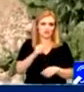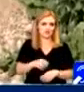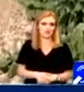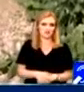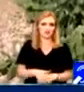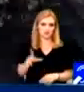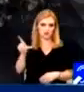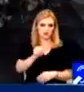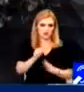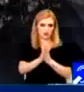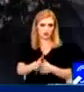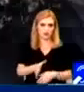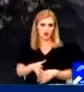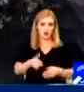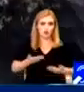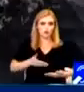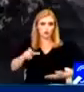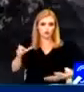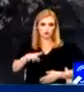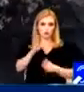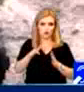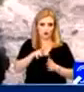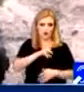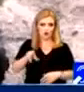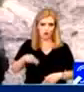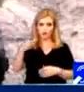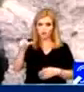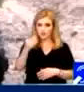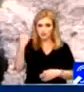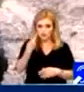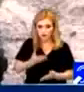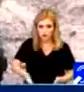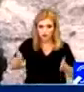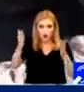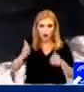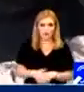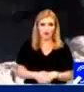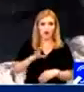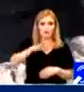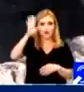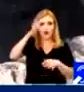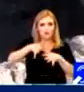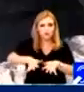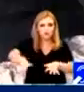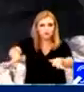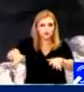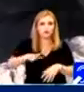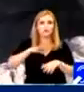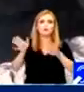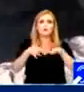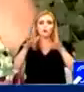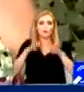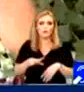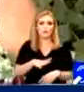Locuitorii străzii Lăutarilor din Cahul au descoperit acest crater imens în urmă cu o săptămână. Asta după ce în zona au fost scurgeri masive de apă. Am ieșit să